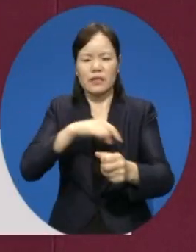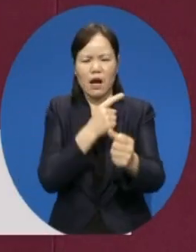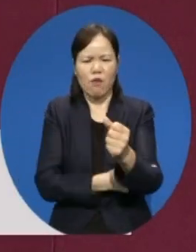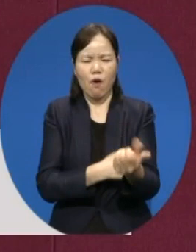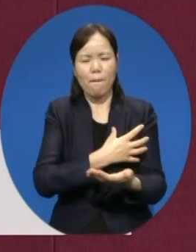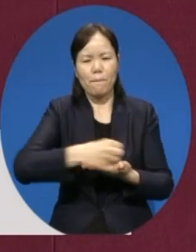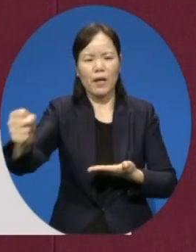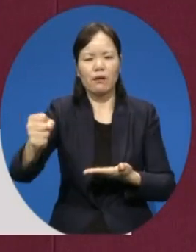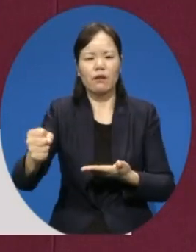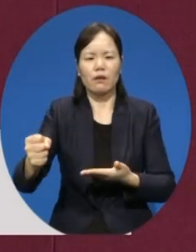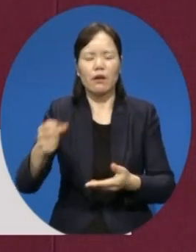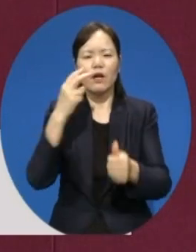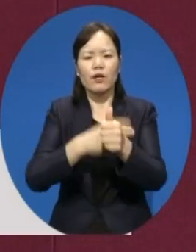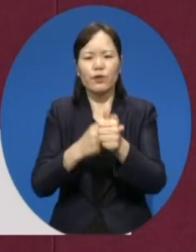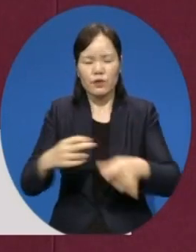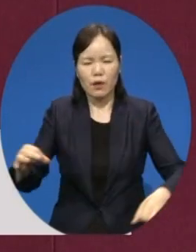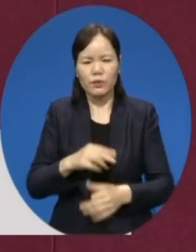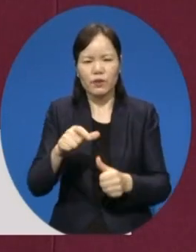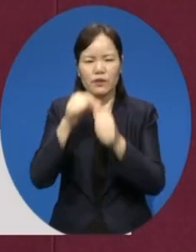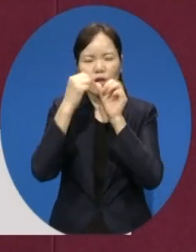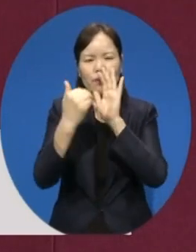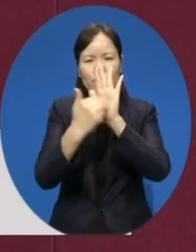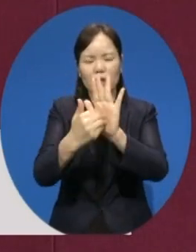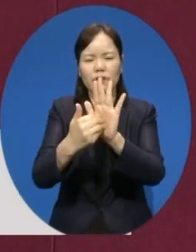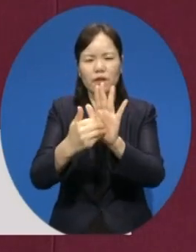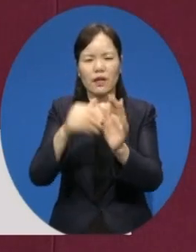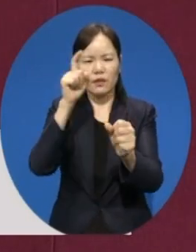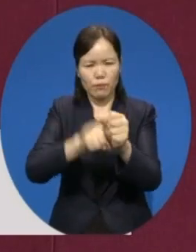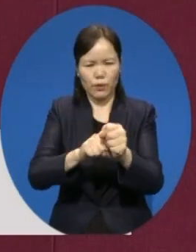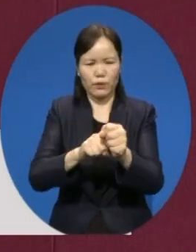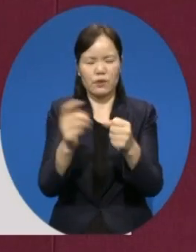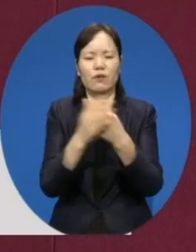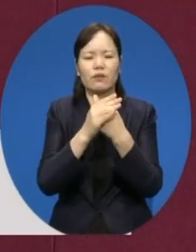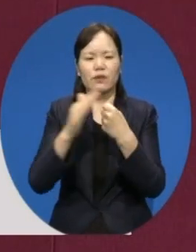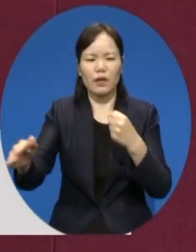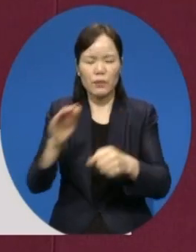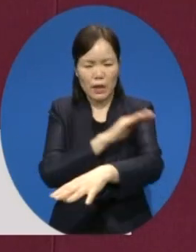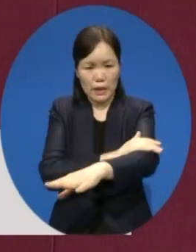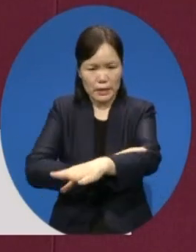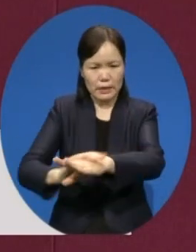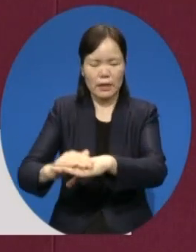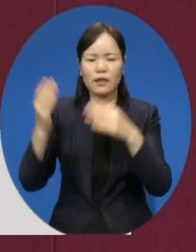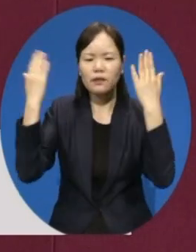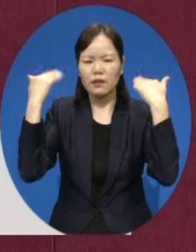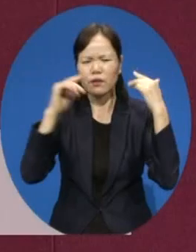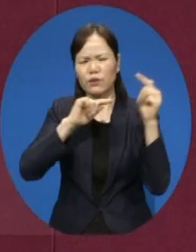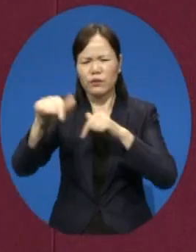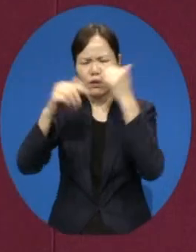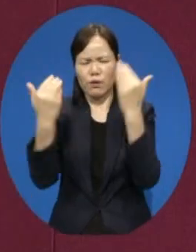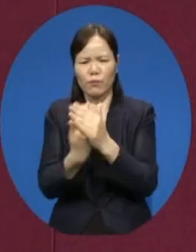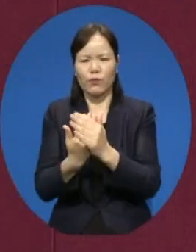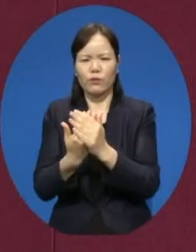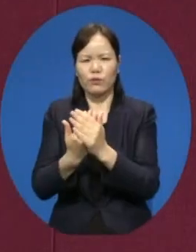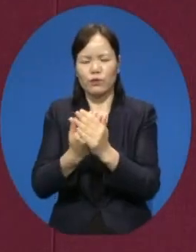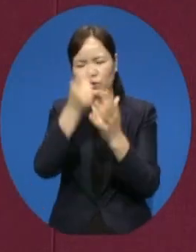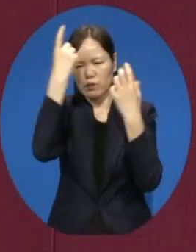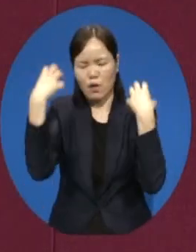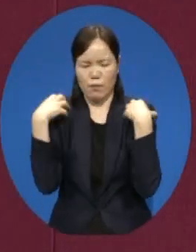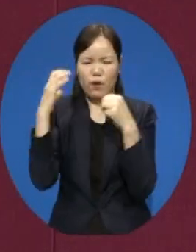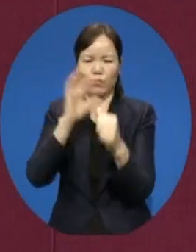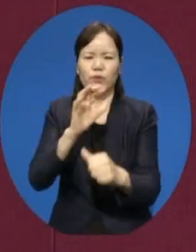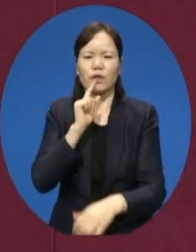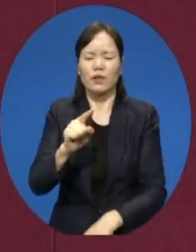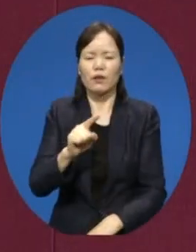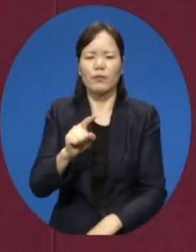교사 부정 채용 막겠다는 명분으로 잘하고 있는 하사학들까지 전부 국가가 통제하겠다는 겁니다. 전국